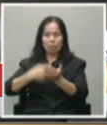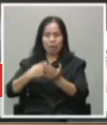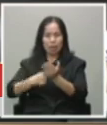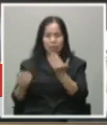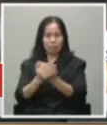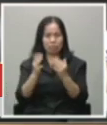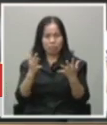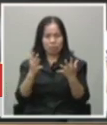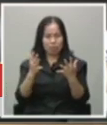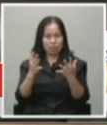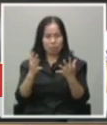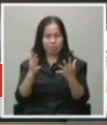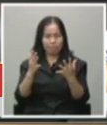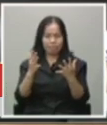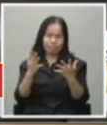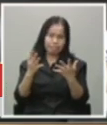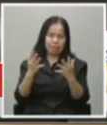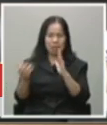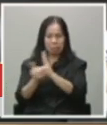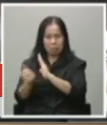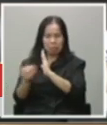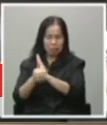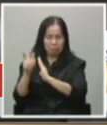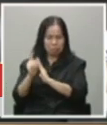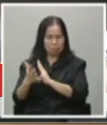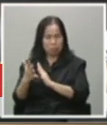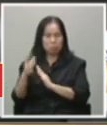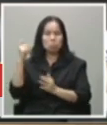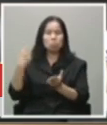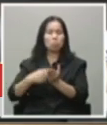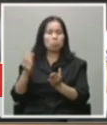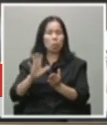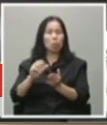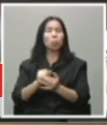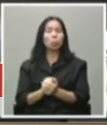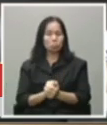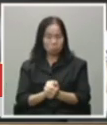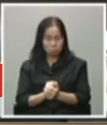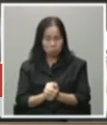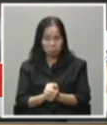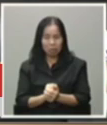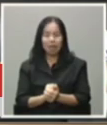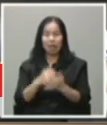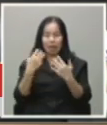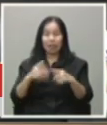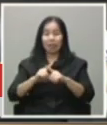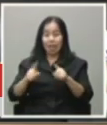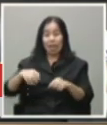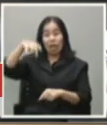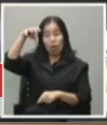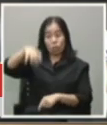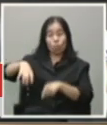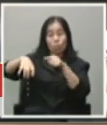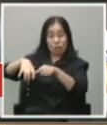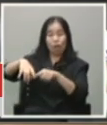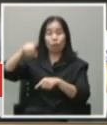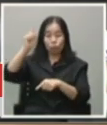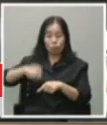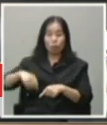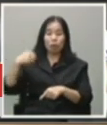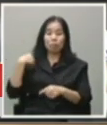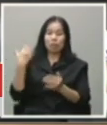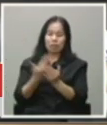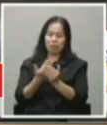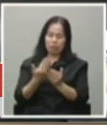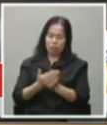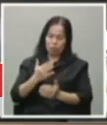ไม่ต้องมีผลงานอีกครึ่งหนึ่งคือ860ล้านที่สำคัญก็คือหน่วยงานซึ่งต้องใช้โดยตรงเงินก็เงิน